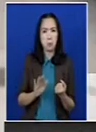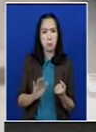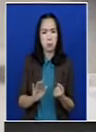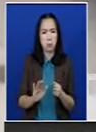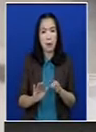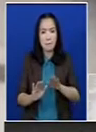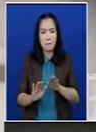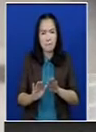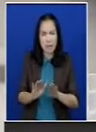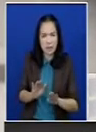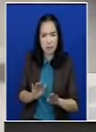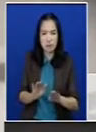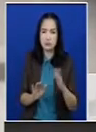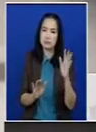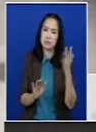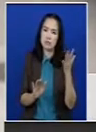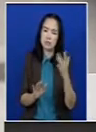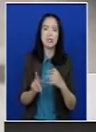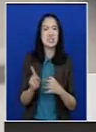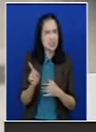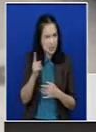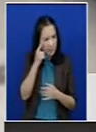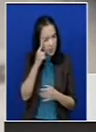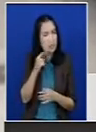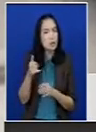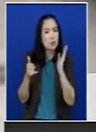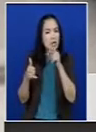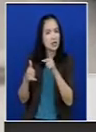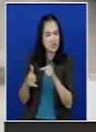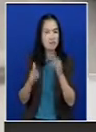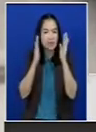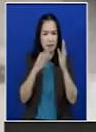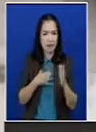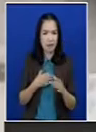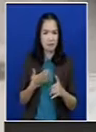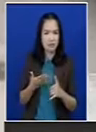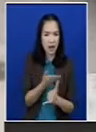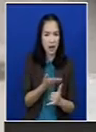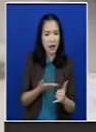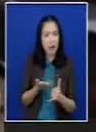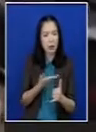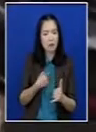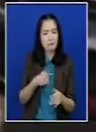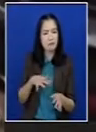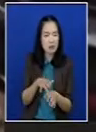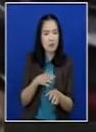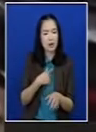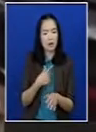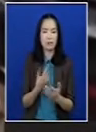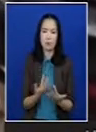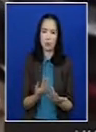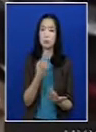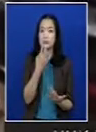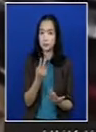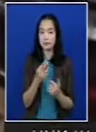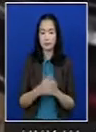อยเบรกอาจจะถูกแจ้งข้อหาพยายามฆ่าหรือว่าเจตนาฆ่าได้ครับ ขณะที่ผู้บัญชาการตำรวจภูธรภาคหนึ่งพ